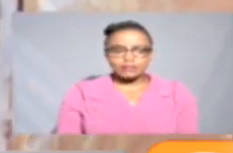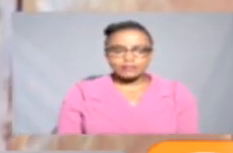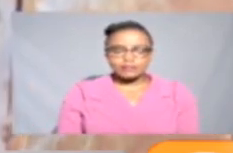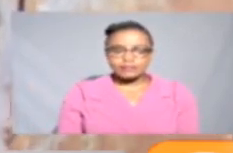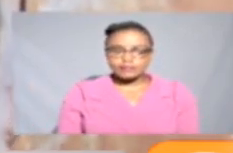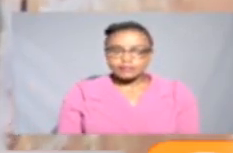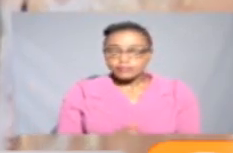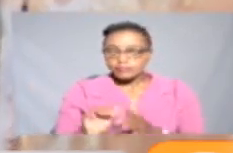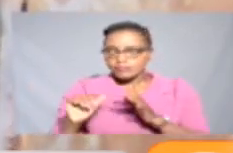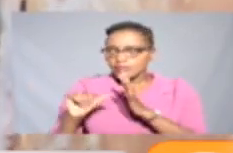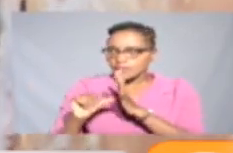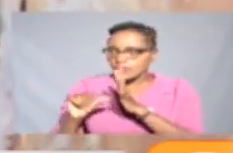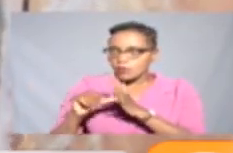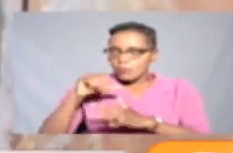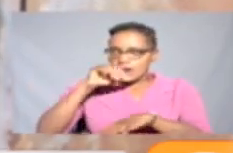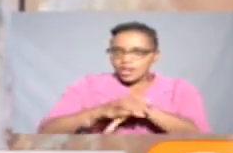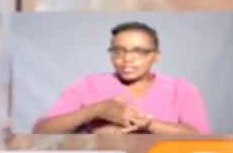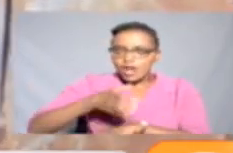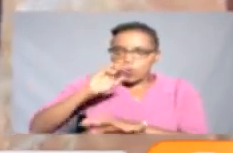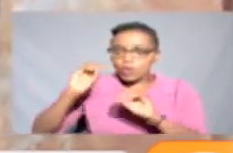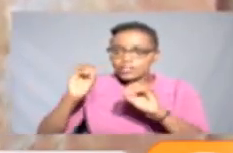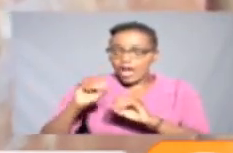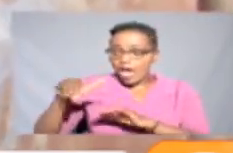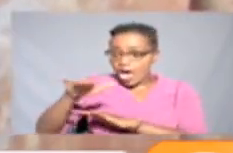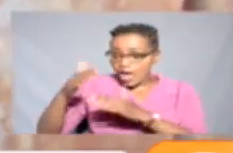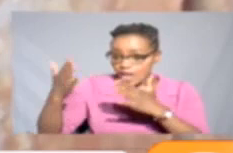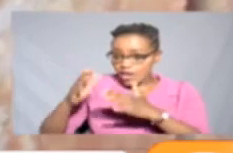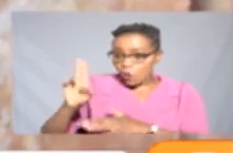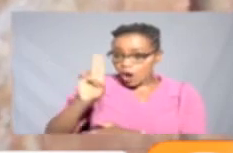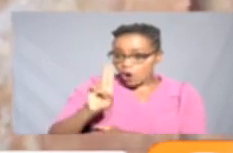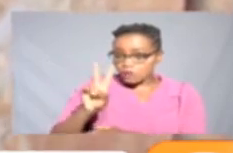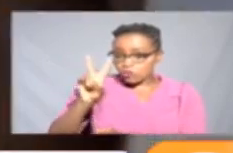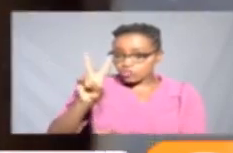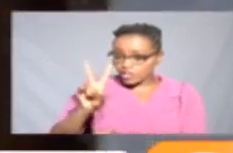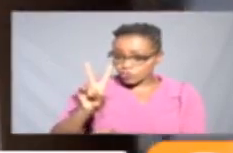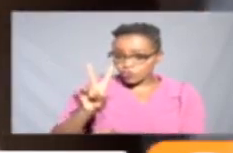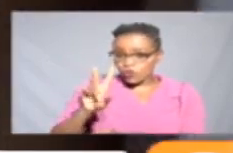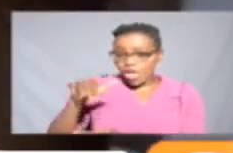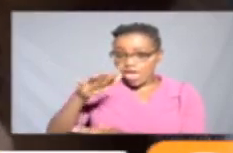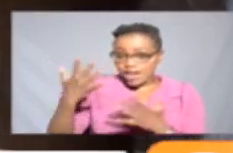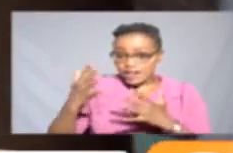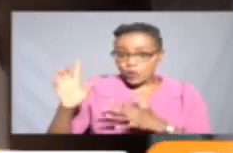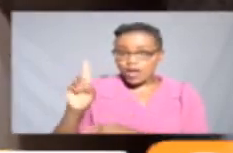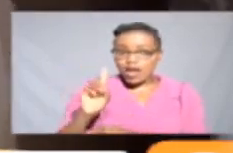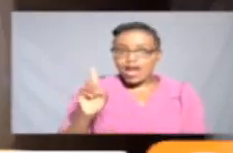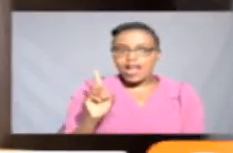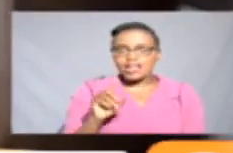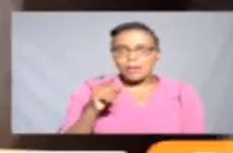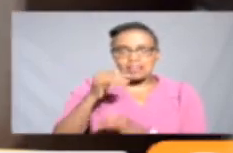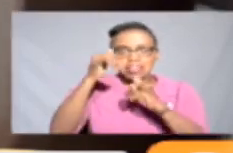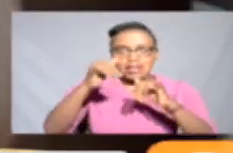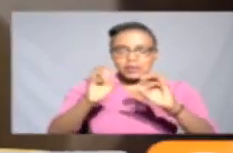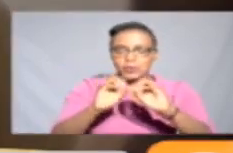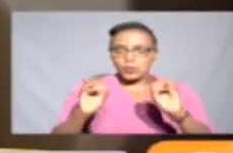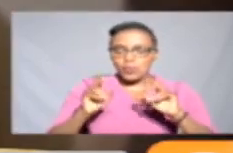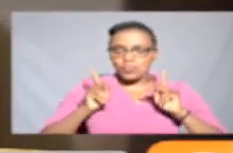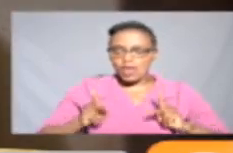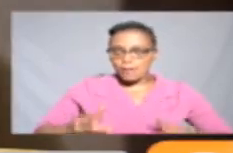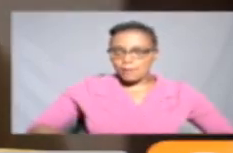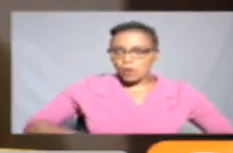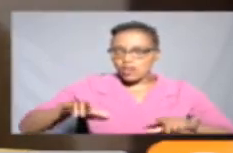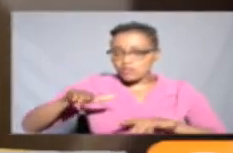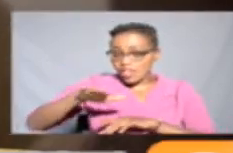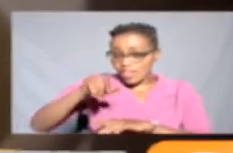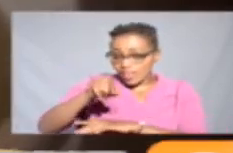Janga la kukosa maji katika eneo la Umoja tu hapa jijini Nairobi si swala geni. Wenyeji wakisema